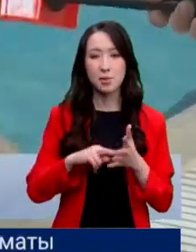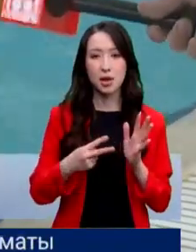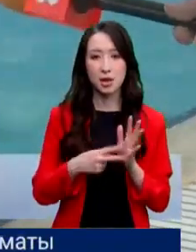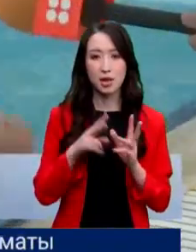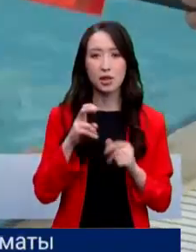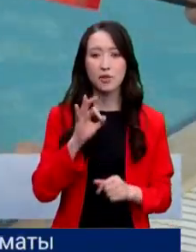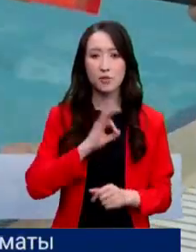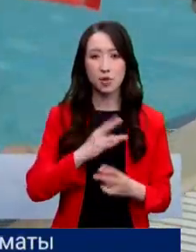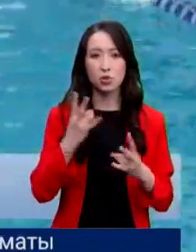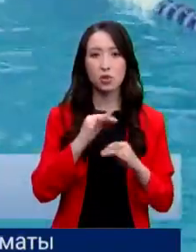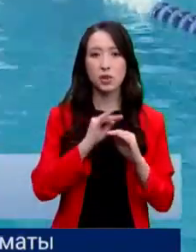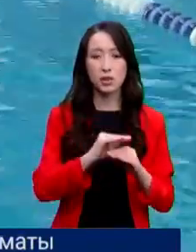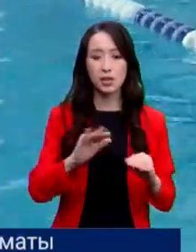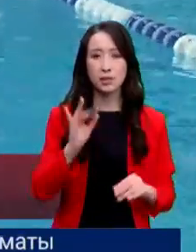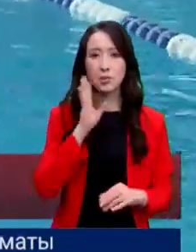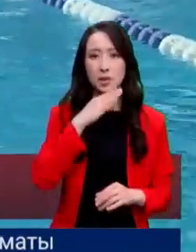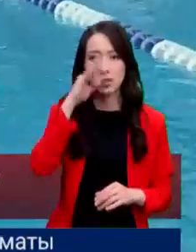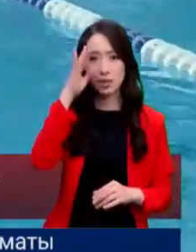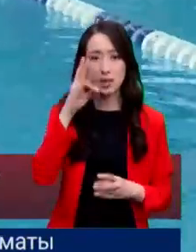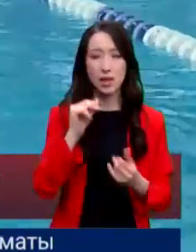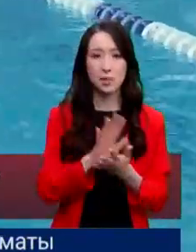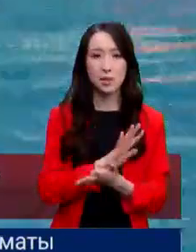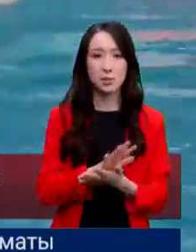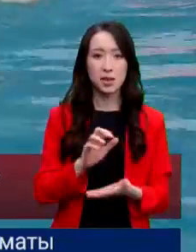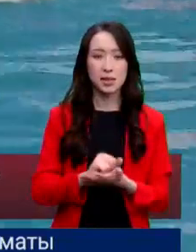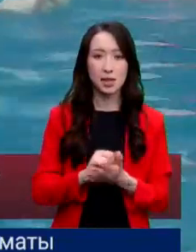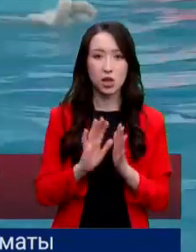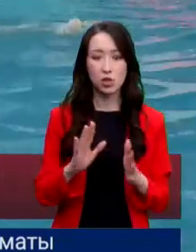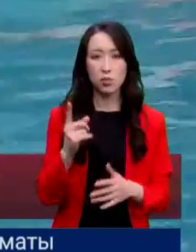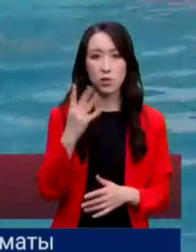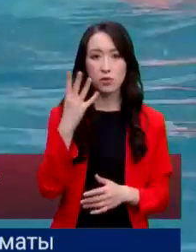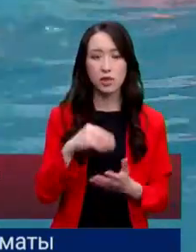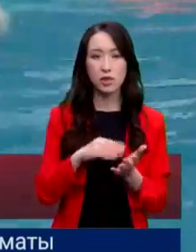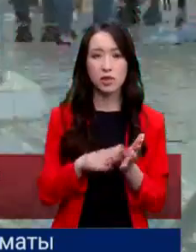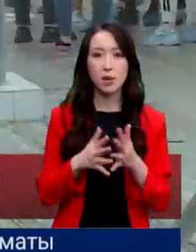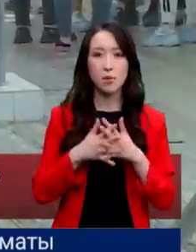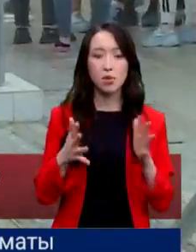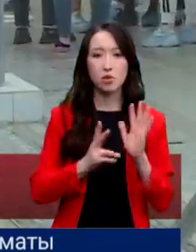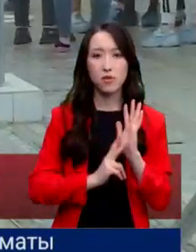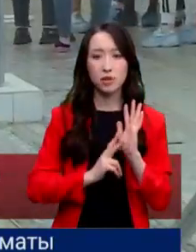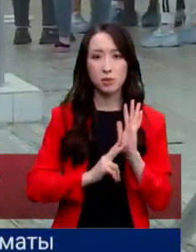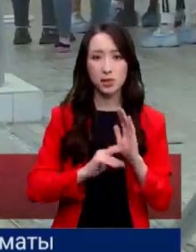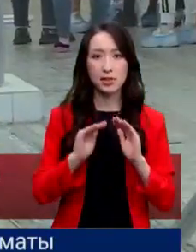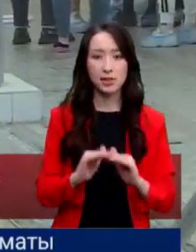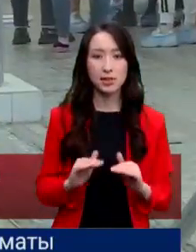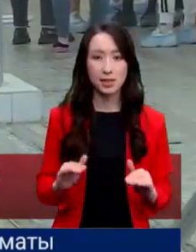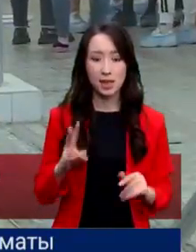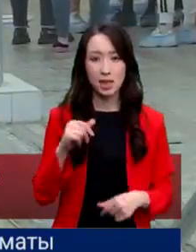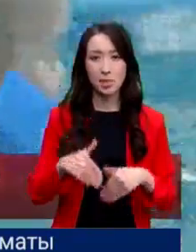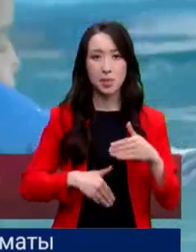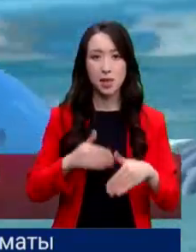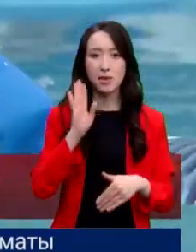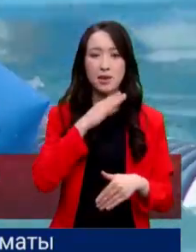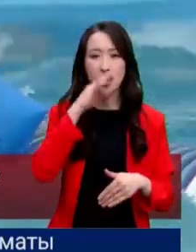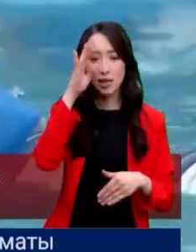детям, и родителям. На бесплатные занятия только в первый день уже записалось больше 80 особенных ребят. На плавание